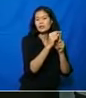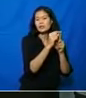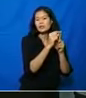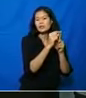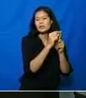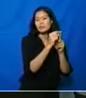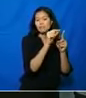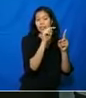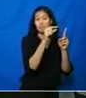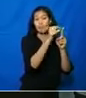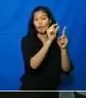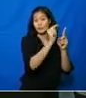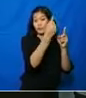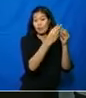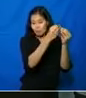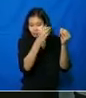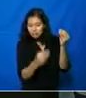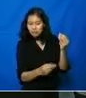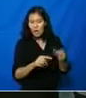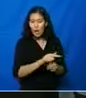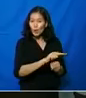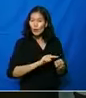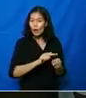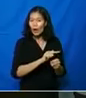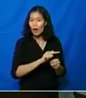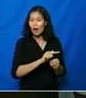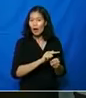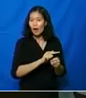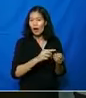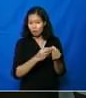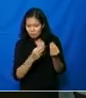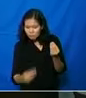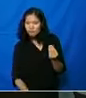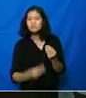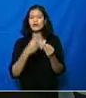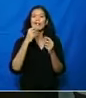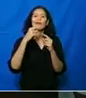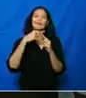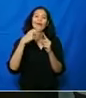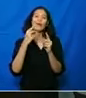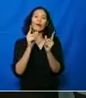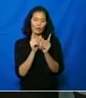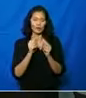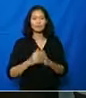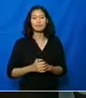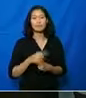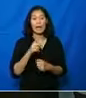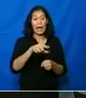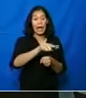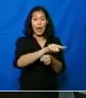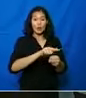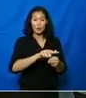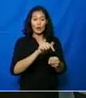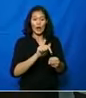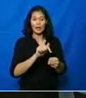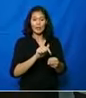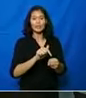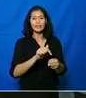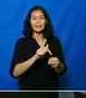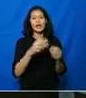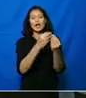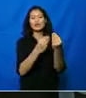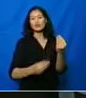kota madya, kelurahan, dan RT RW. Lurah adalah struktur pemerintahan